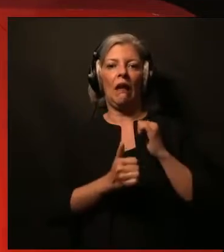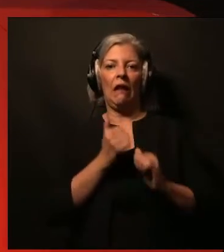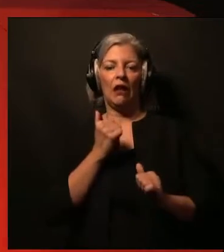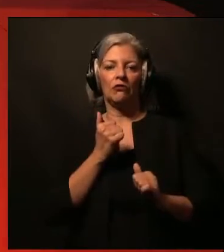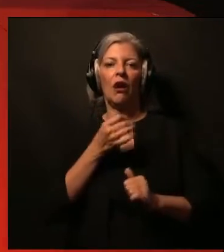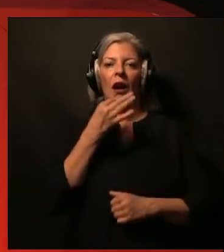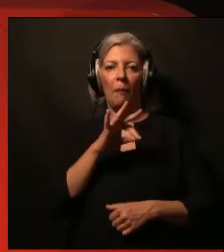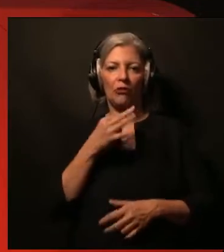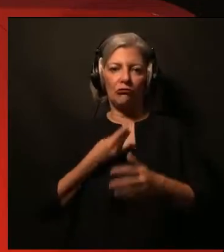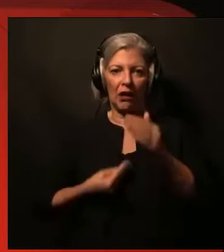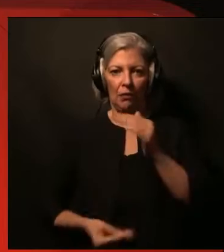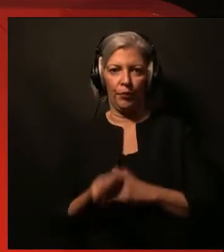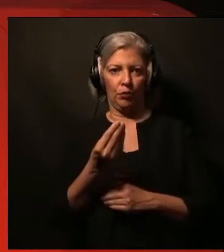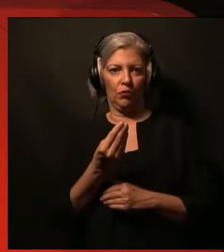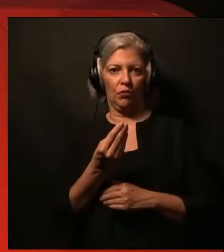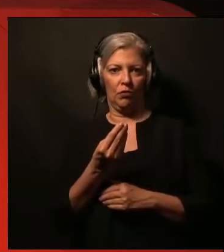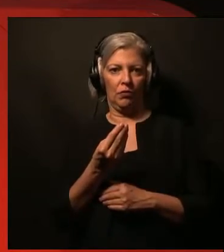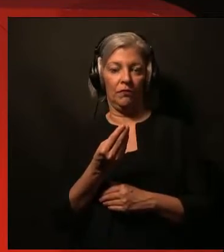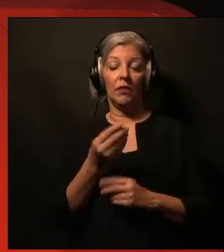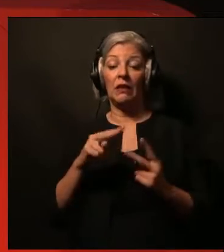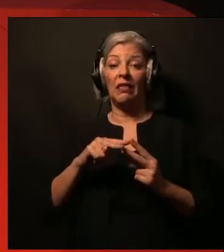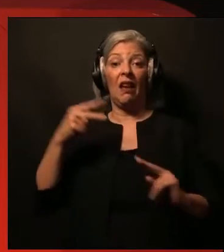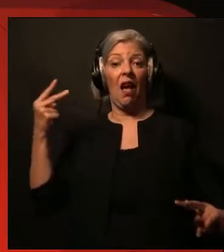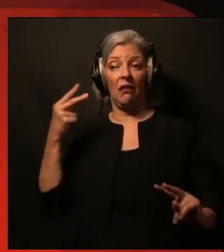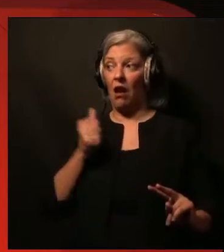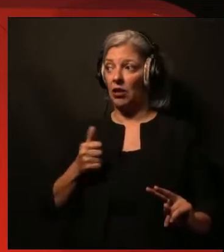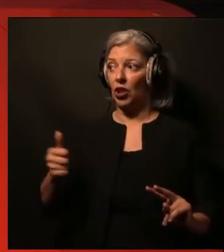fertilità causano danni al nostro DNA